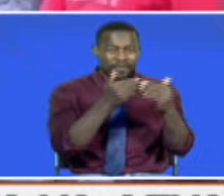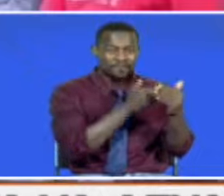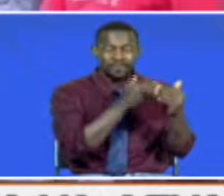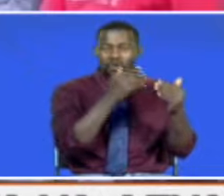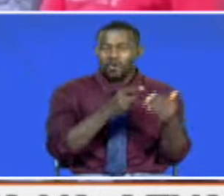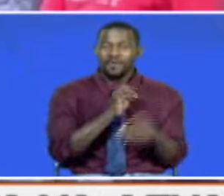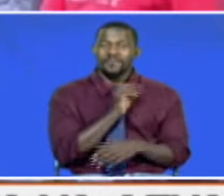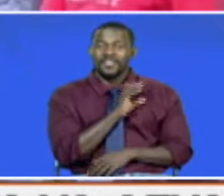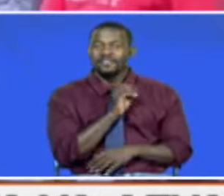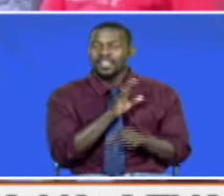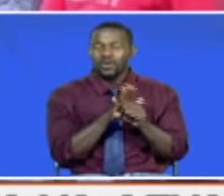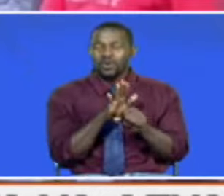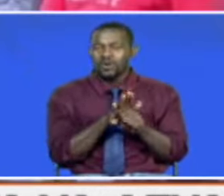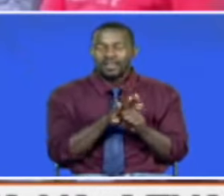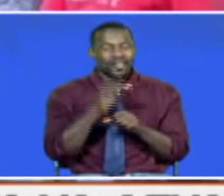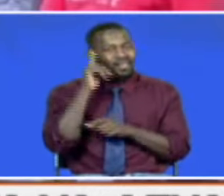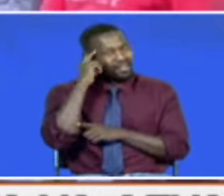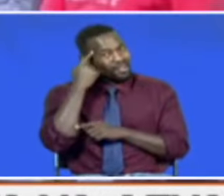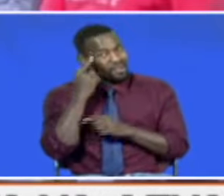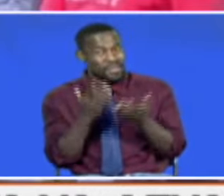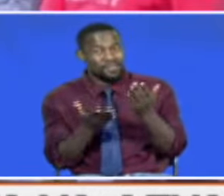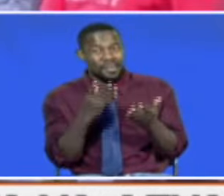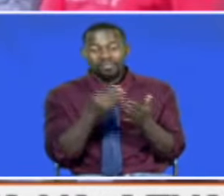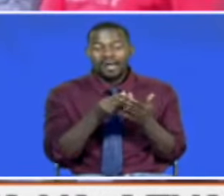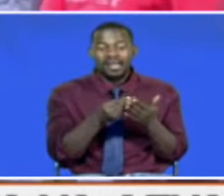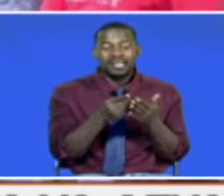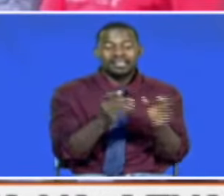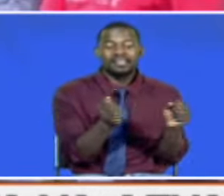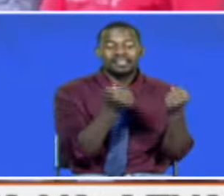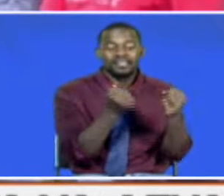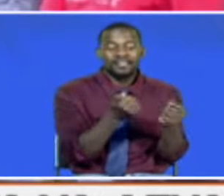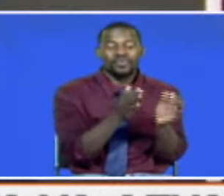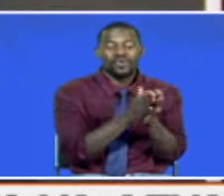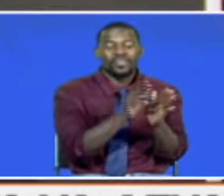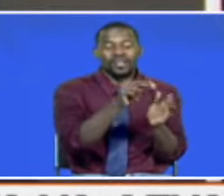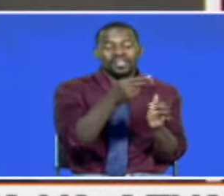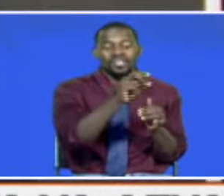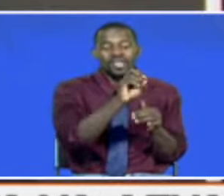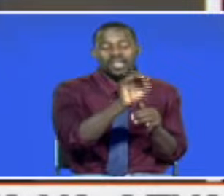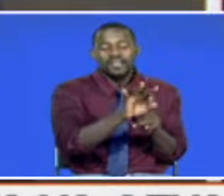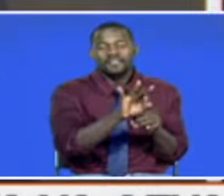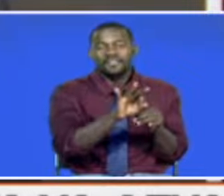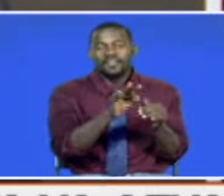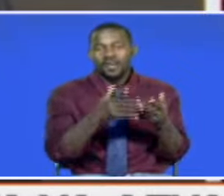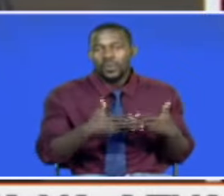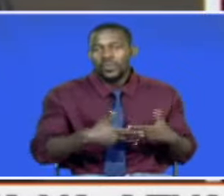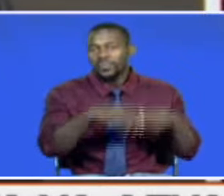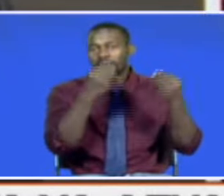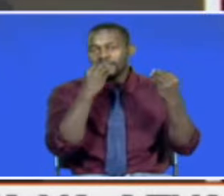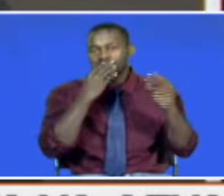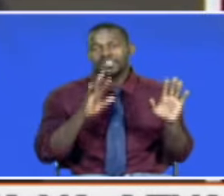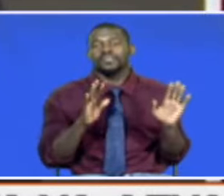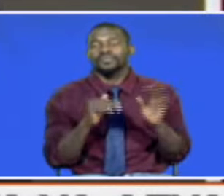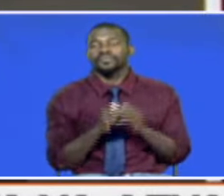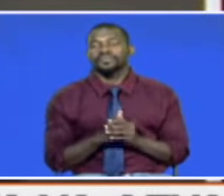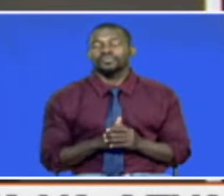waliodhani huenda fedha walizotuma kwenye bima ya NHIF zingekunywa maji. Hata waliokuwa kwa